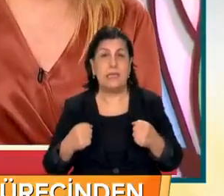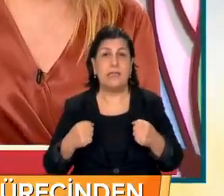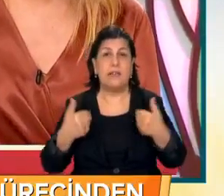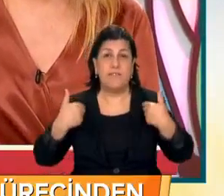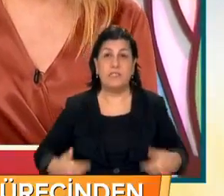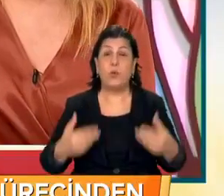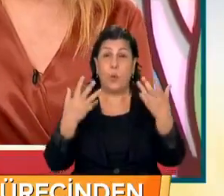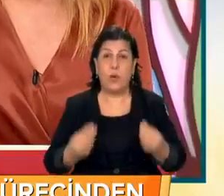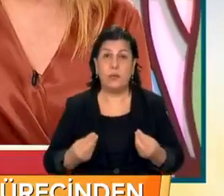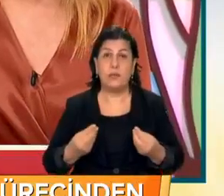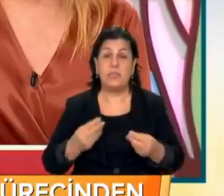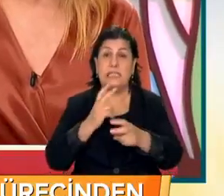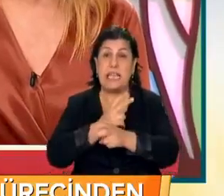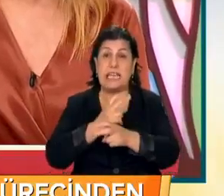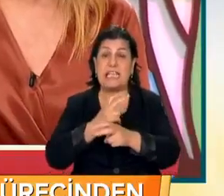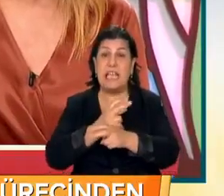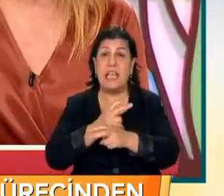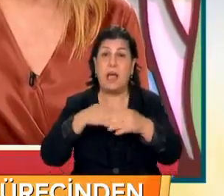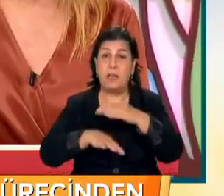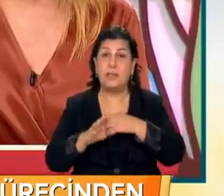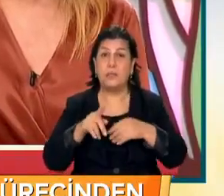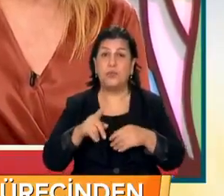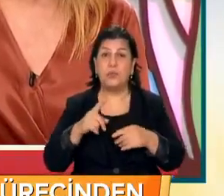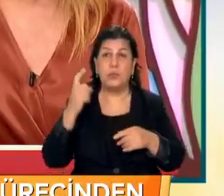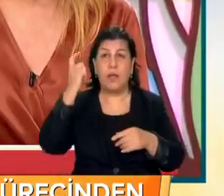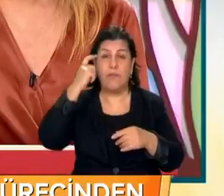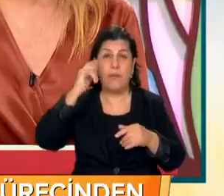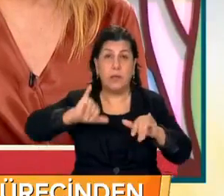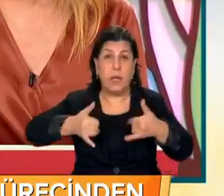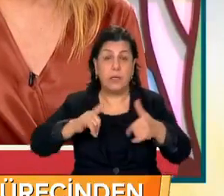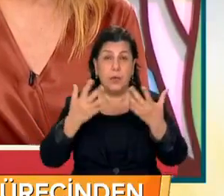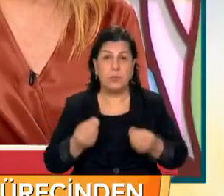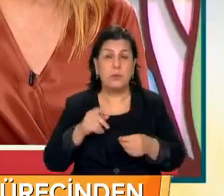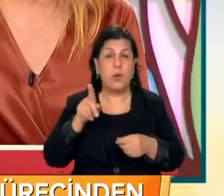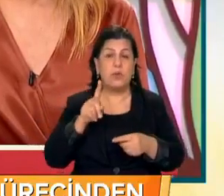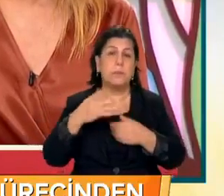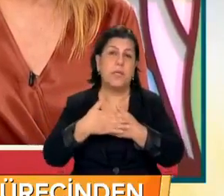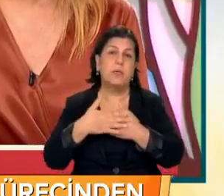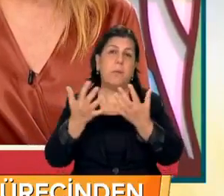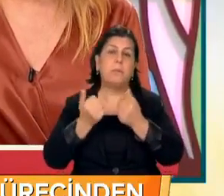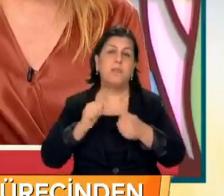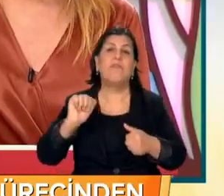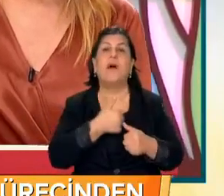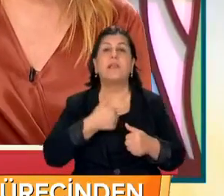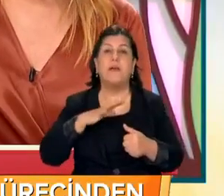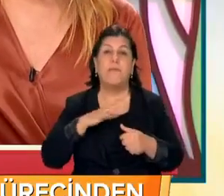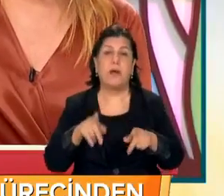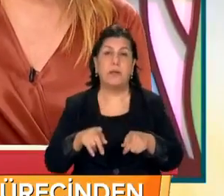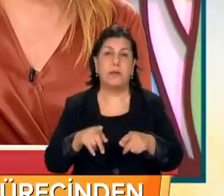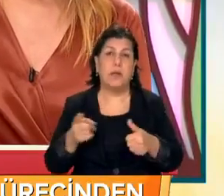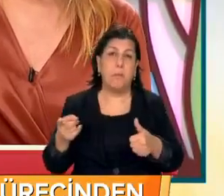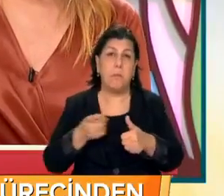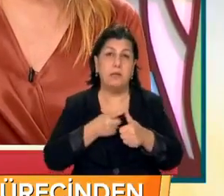fiziksel olarak risk altındaysa o takıntılarından dolayı orada bir yardım almasında fayda var bu